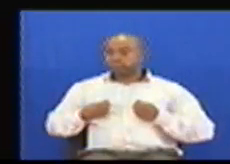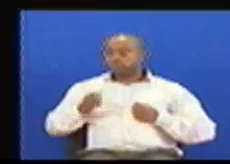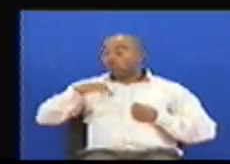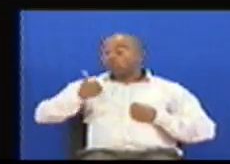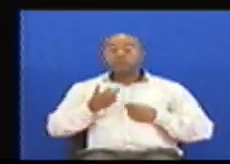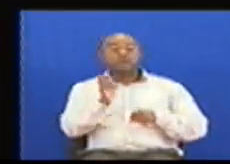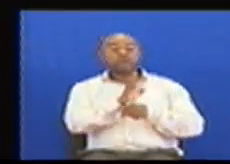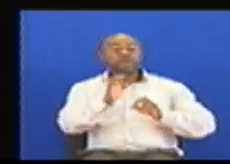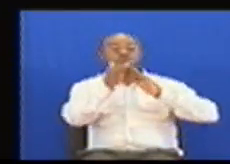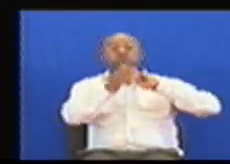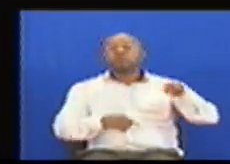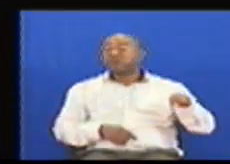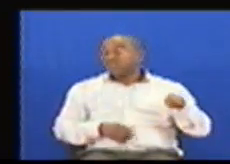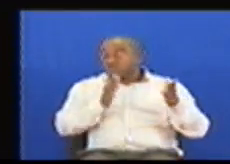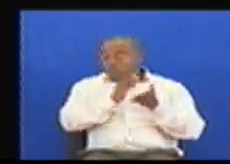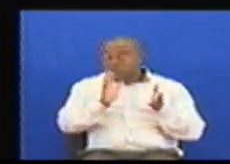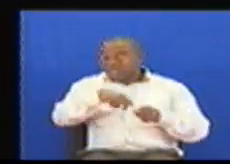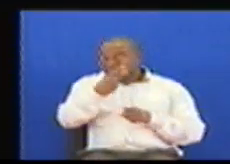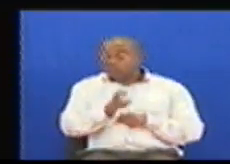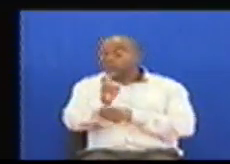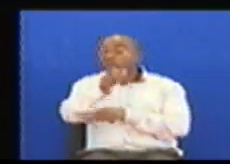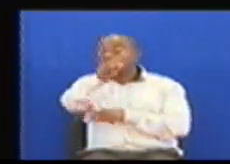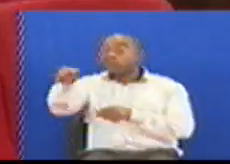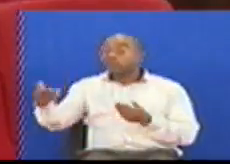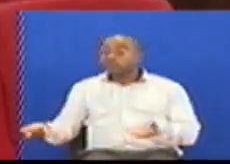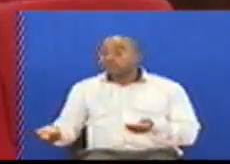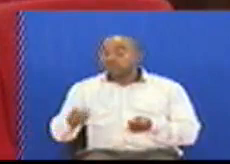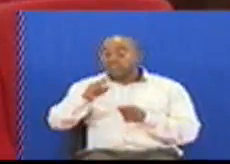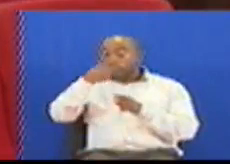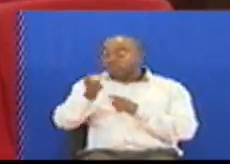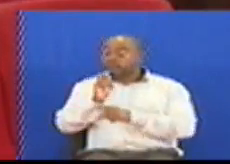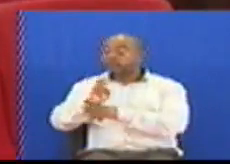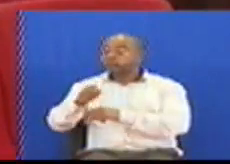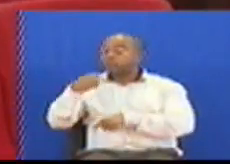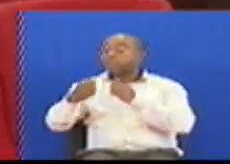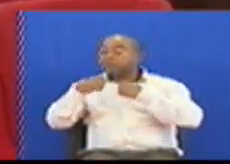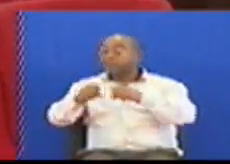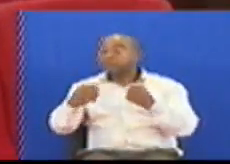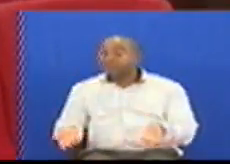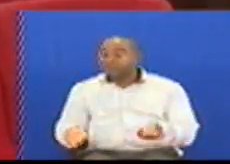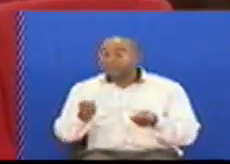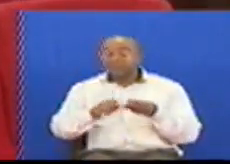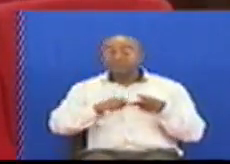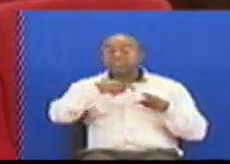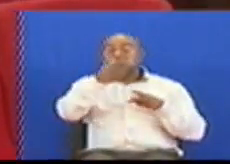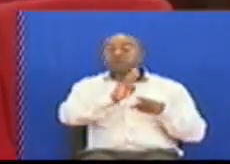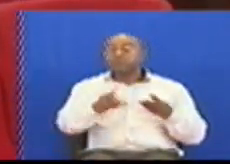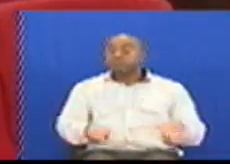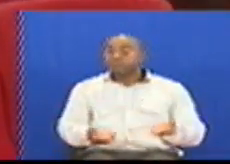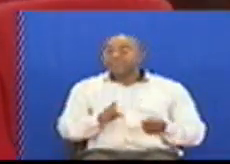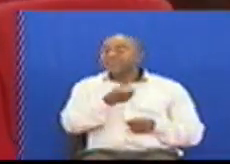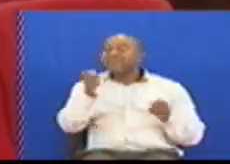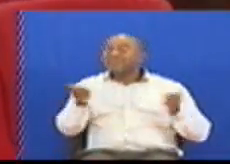haitetereki, anashindwaje kuangalia wananchi? Anashindwaje kusimamia miradi ya utekelezaji? Anashindwaje mwanamke? Nani